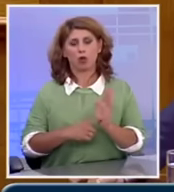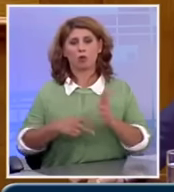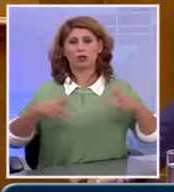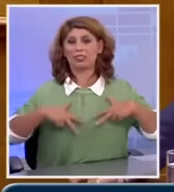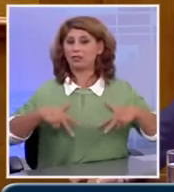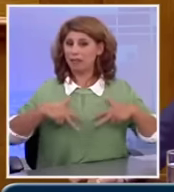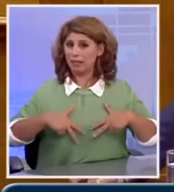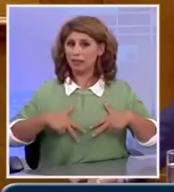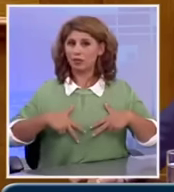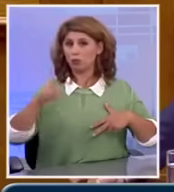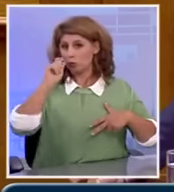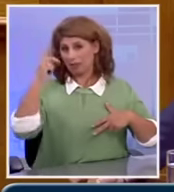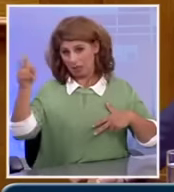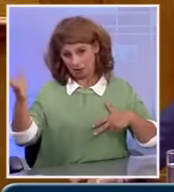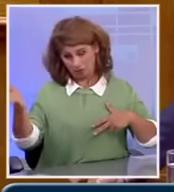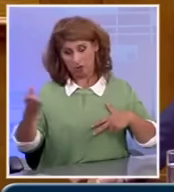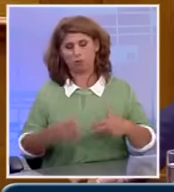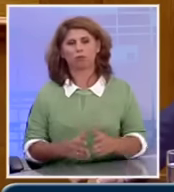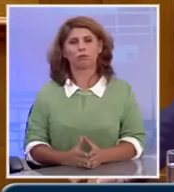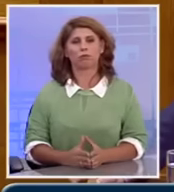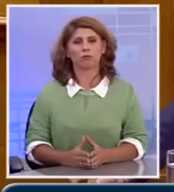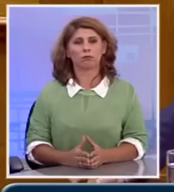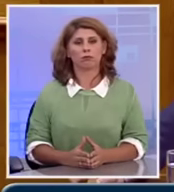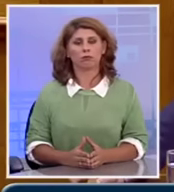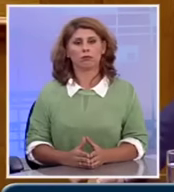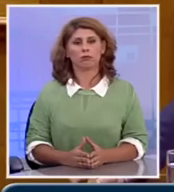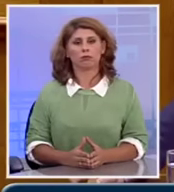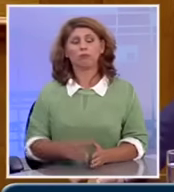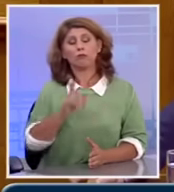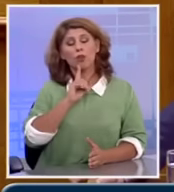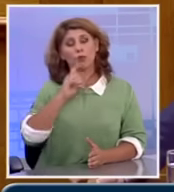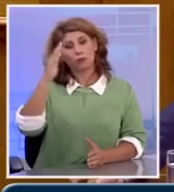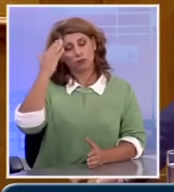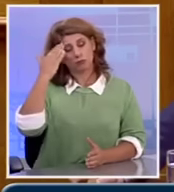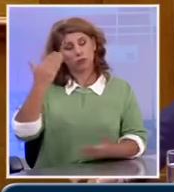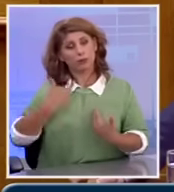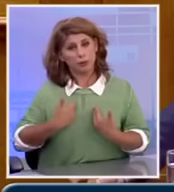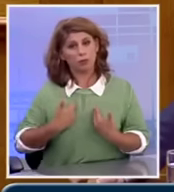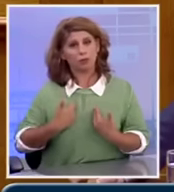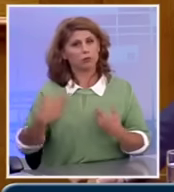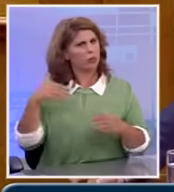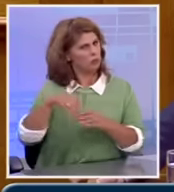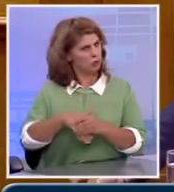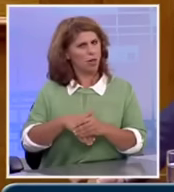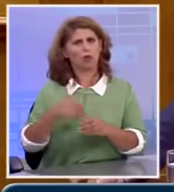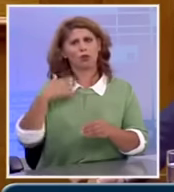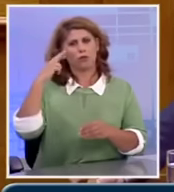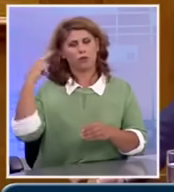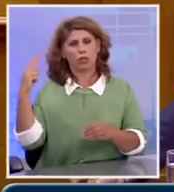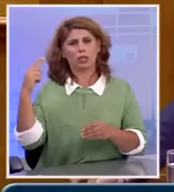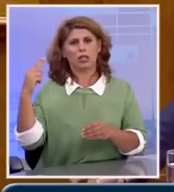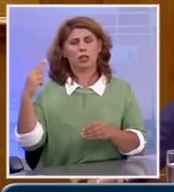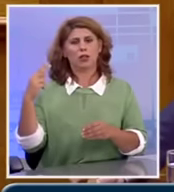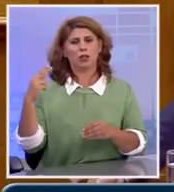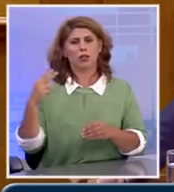του πατέρα σας όπως ήταν τιμή μου να συμμετέχω και στο φυτικό